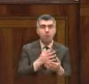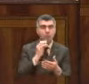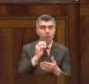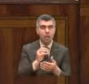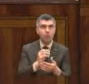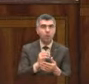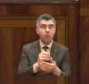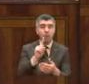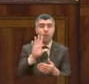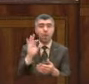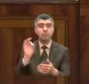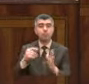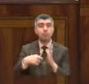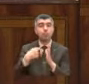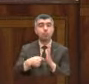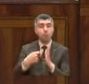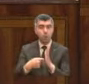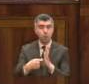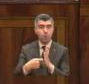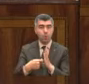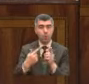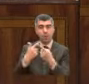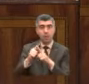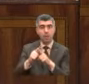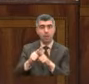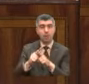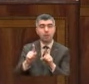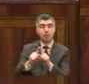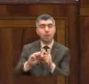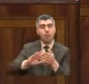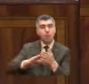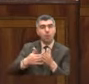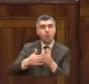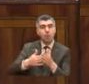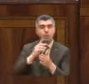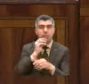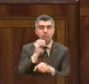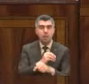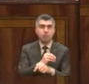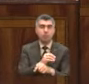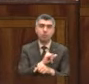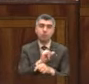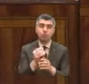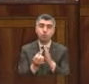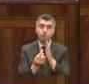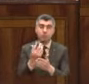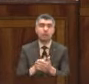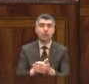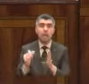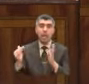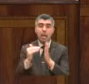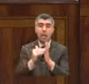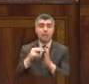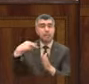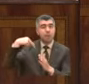الصناعي، واليوم ما كاينش شي منطقة صناعية ما يكونش فيها كل ما يتعلق بمحاربة التلوث خاصة الجديدة، آخرها ديال صفرو